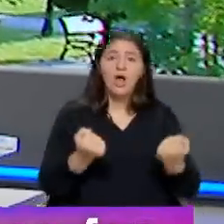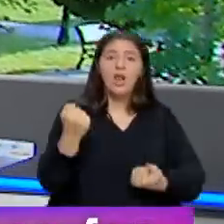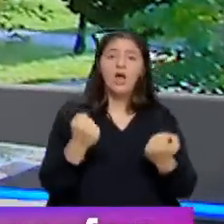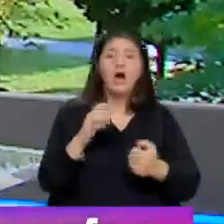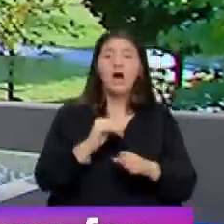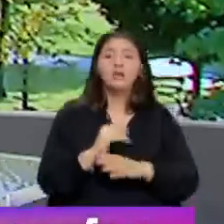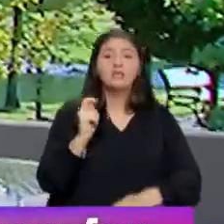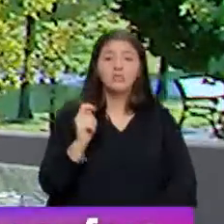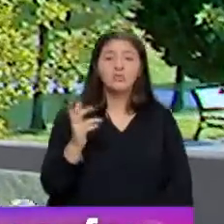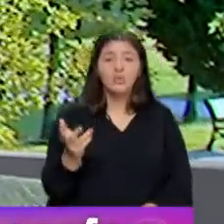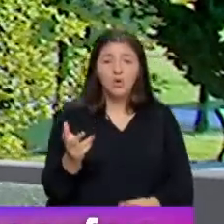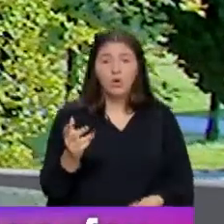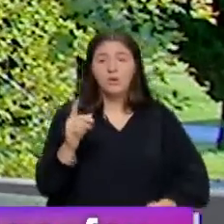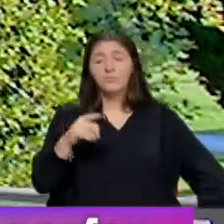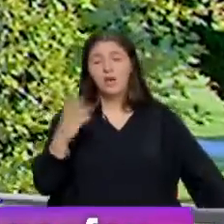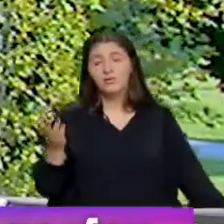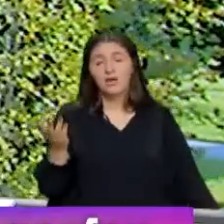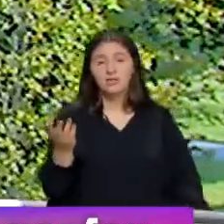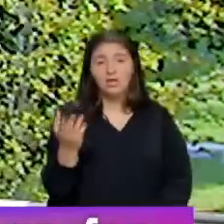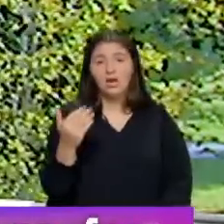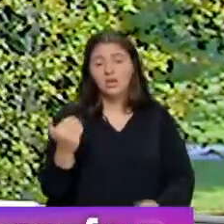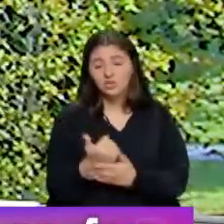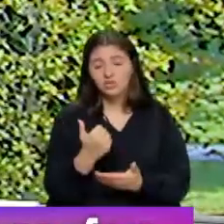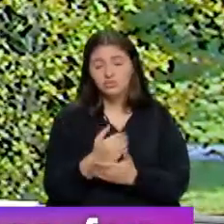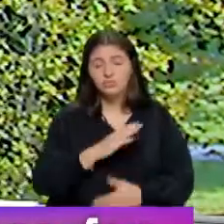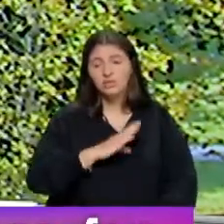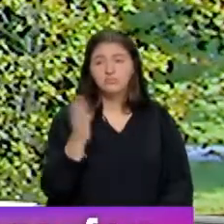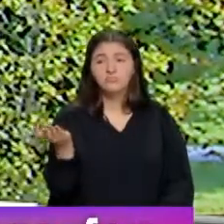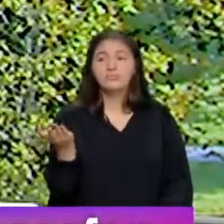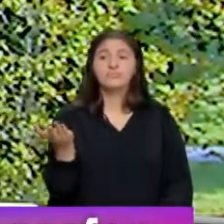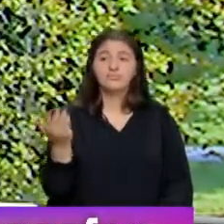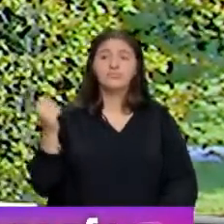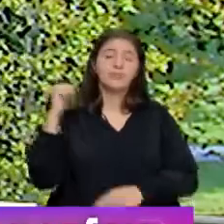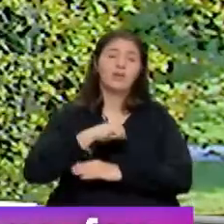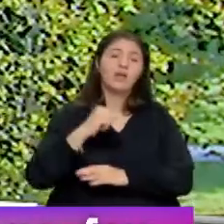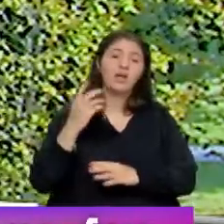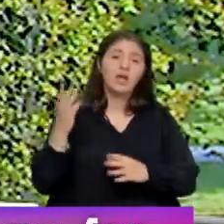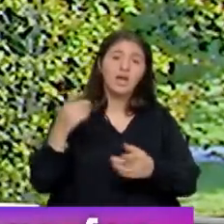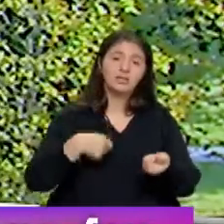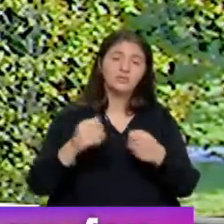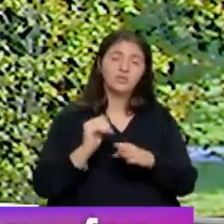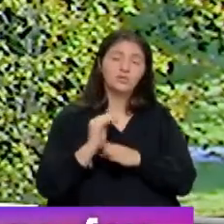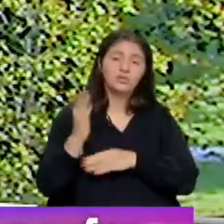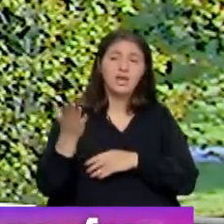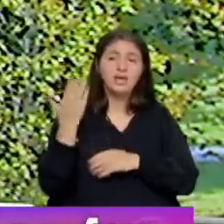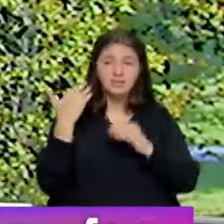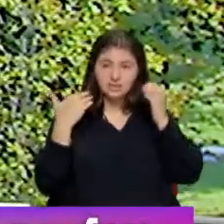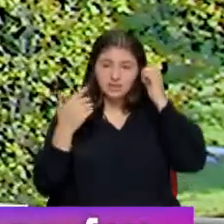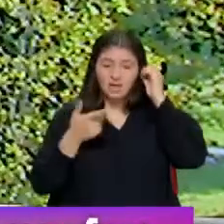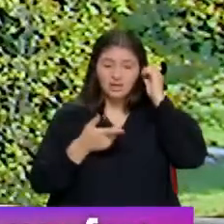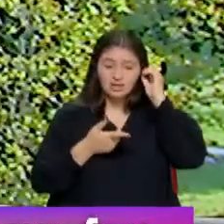hayatları zor bir yandan da geçim derdi işte nakliyeci esnafının yaşadığı Eskiden